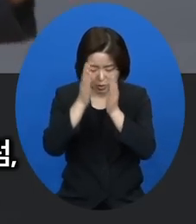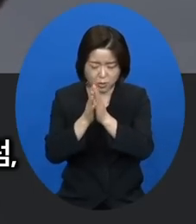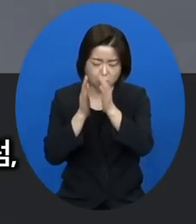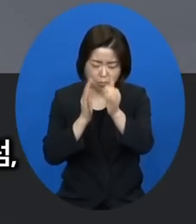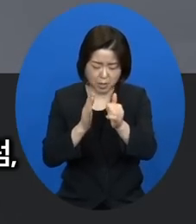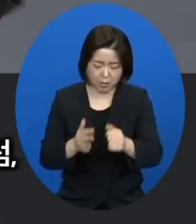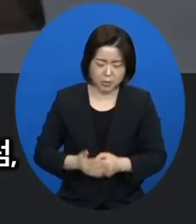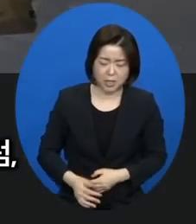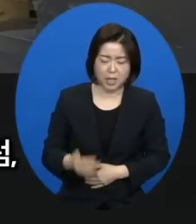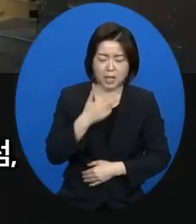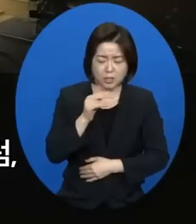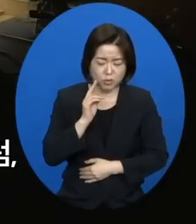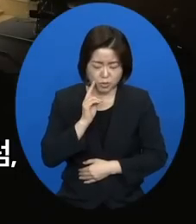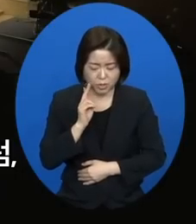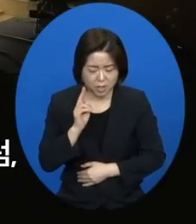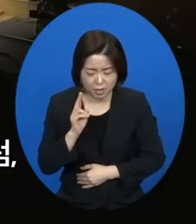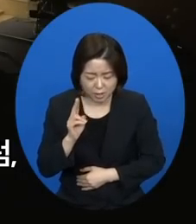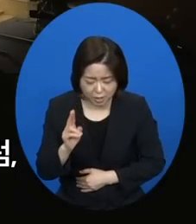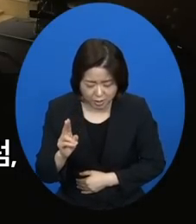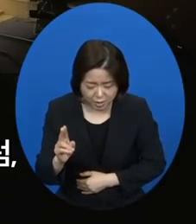기도하겠습니다. 주여,